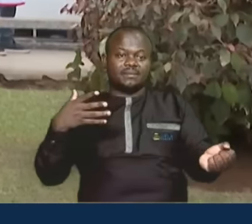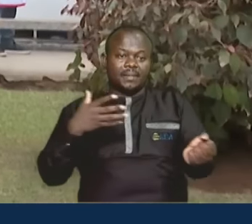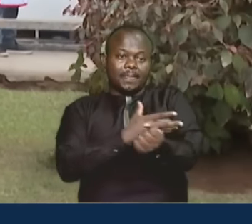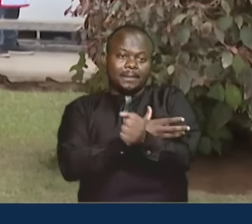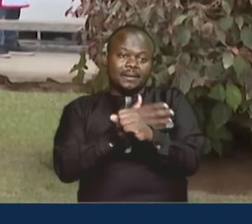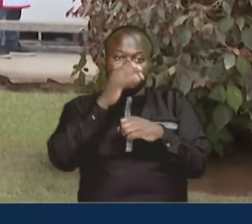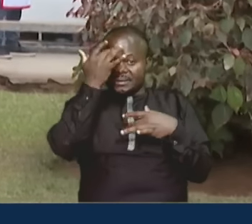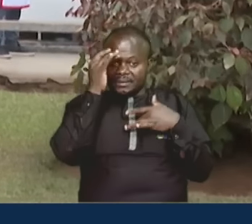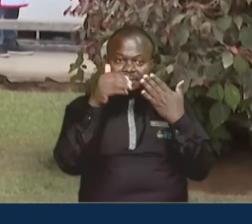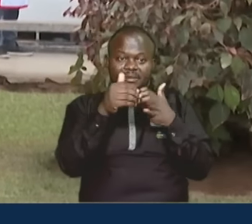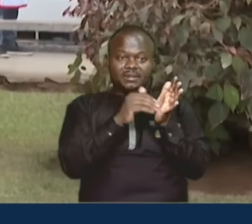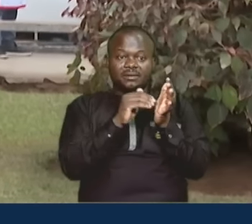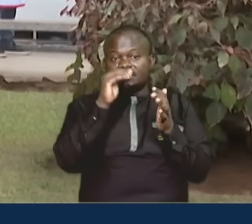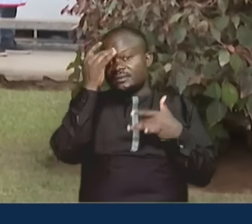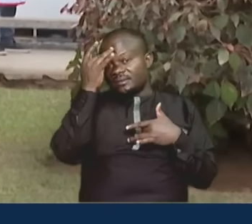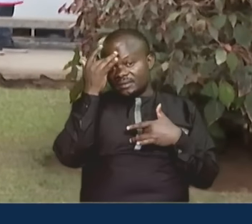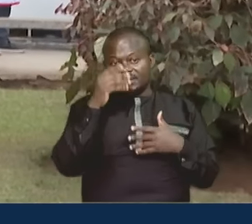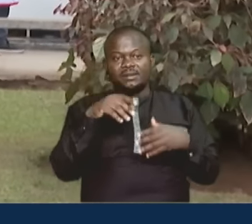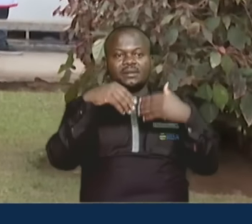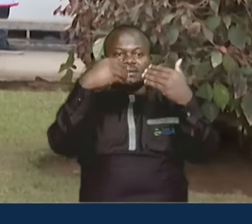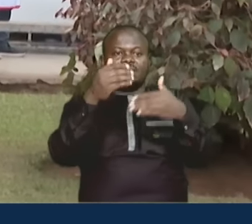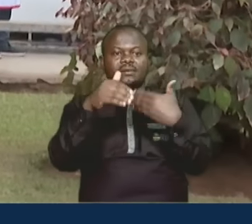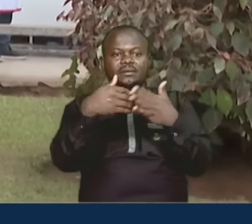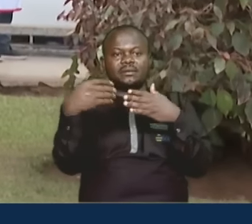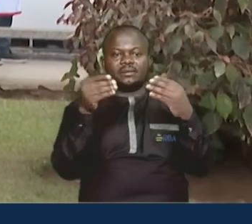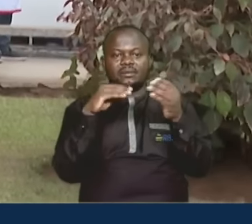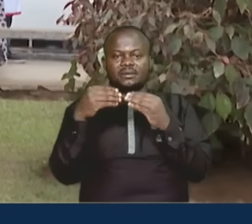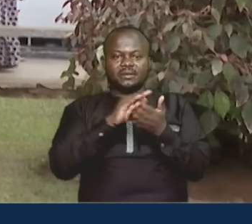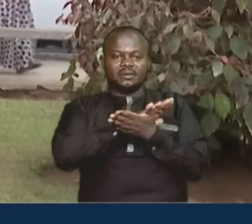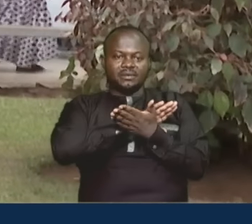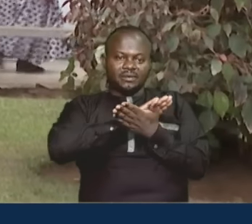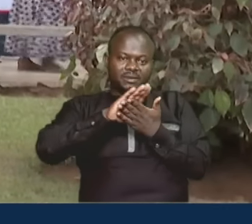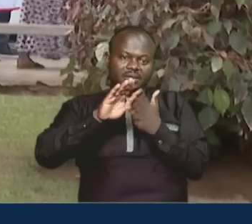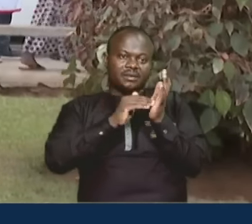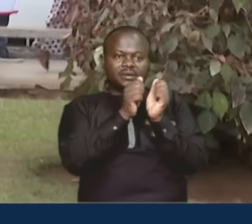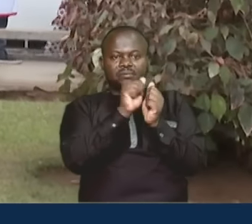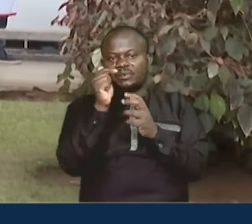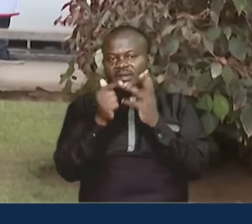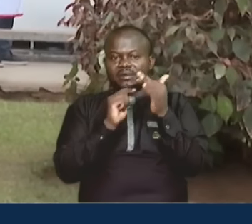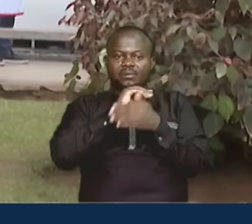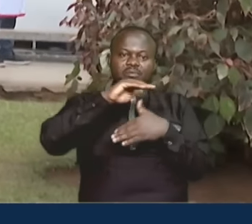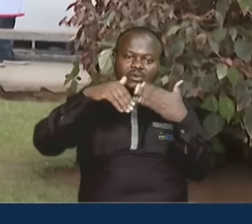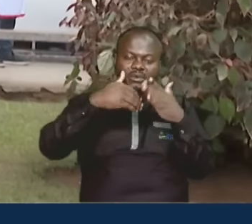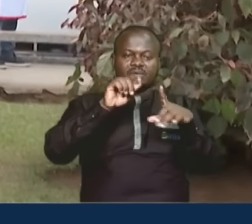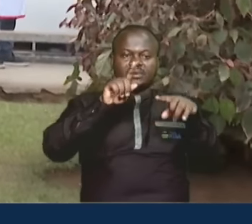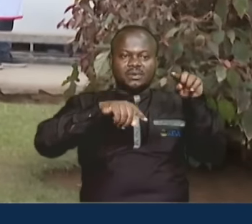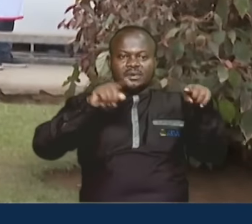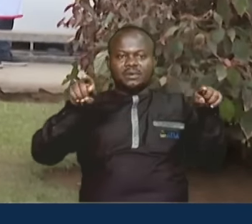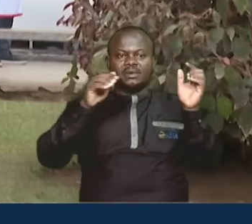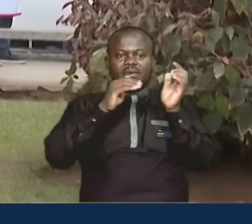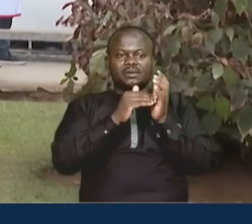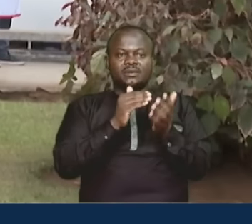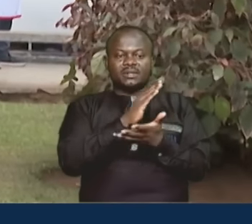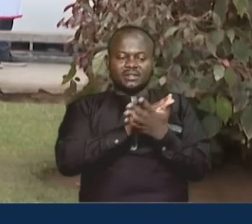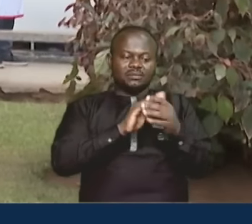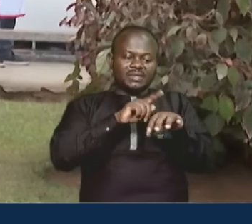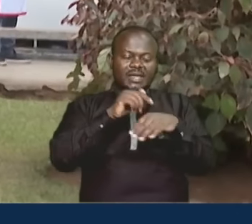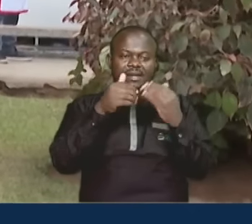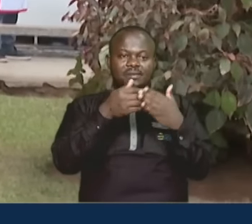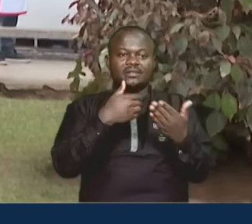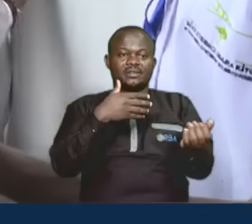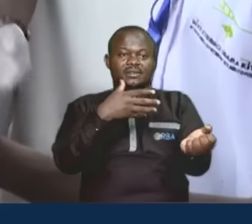aba barwaye ndetse n'abarwaza bahabwa n'ibikoresho by'isuku n'ibindi bintu bitandukanye by'umwihariko hari n'igihe abafite